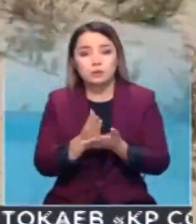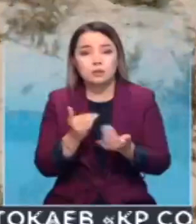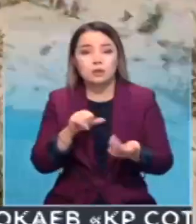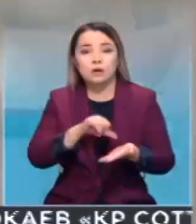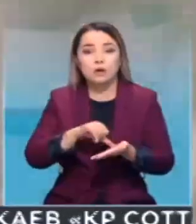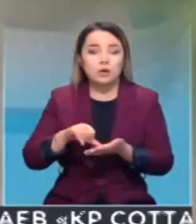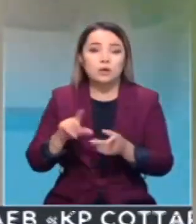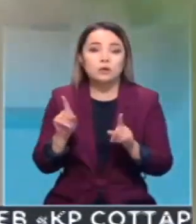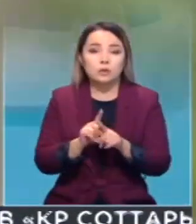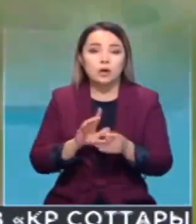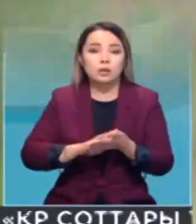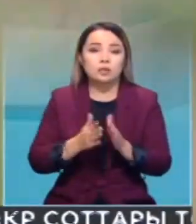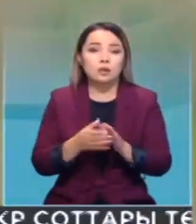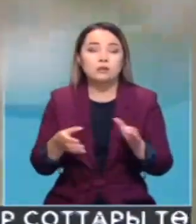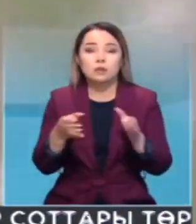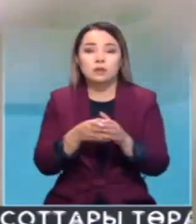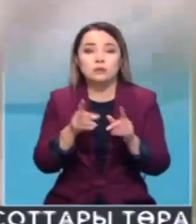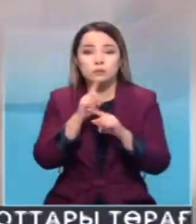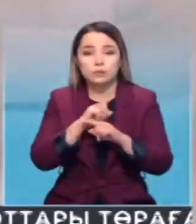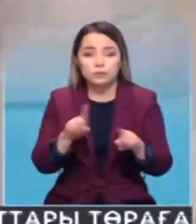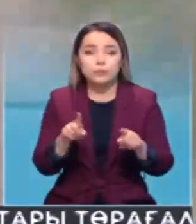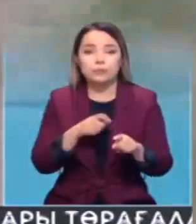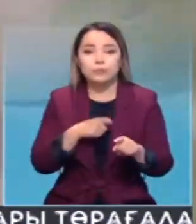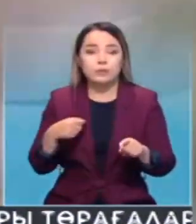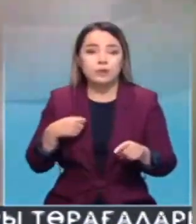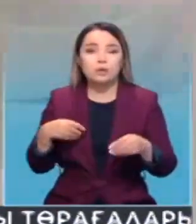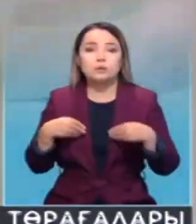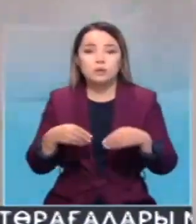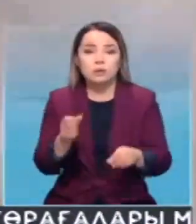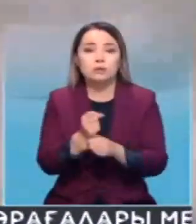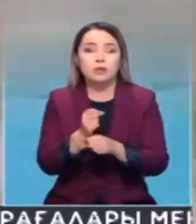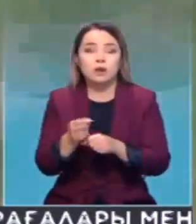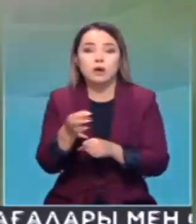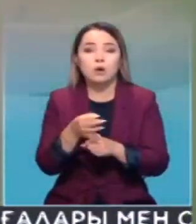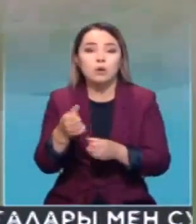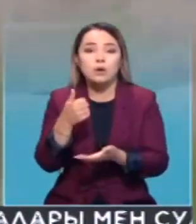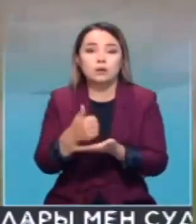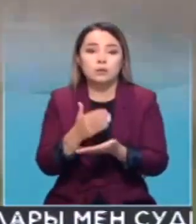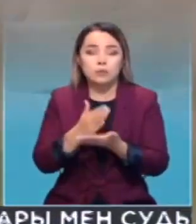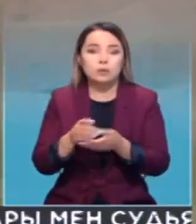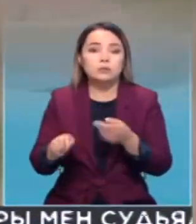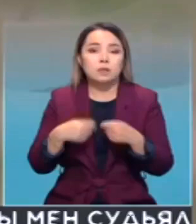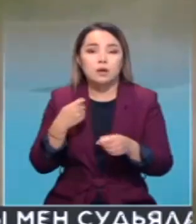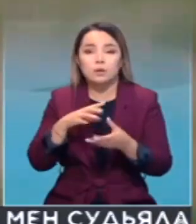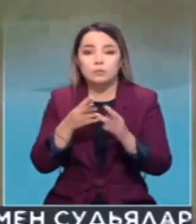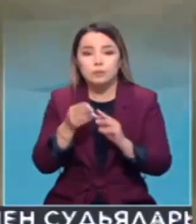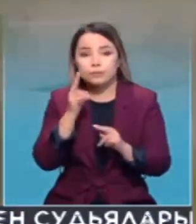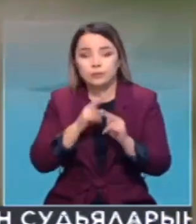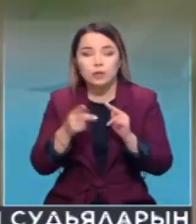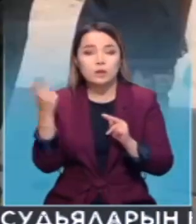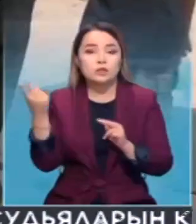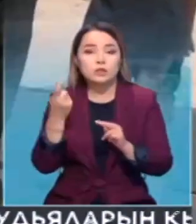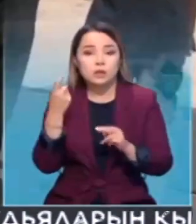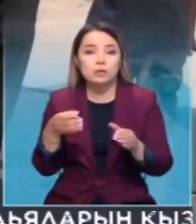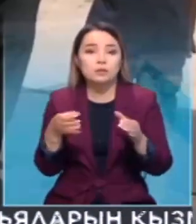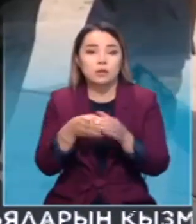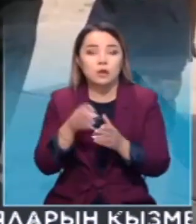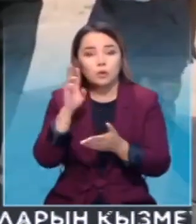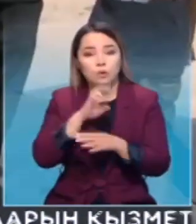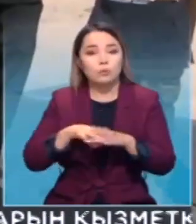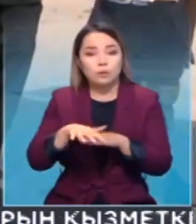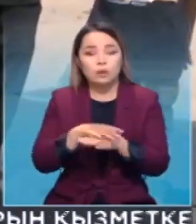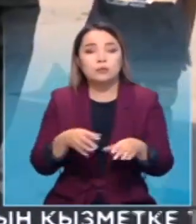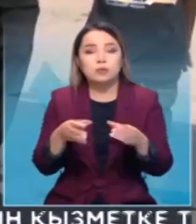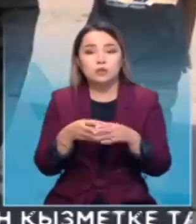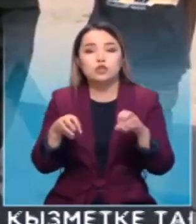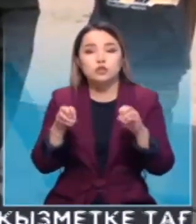қазсушар мекемесімен шартқа отырмай, өз бетінше егіп тастаған деді аудан әкімі. Шығынға батамыз деп шырылдаған дихандар енді үкіметтің